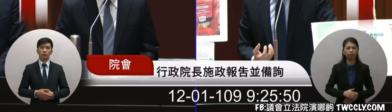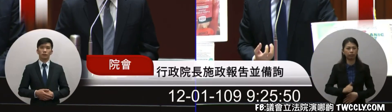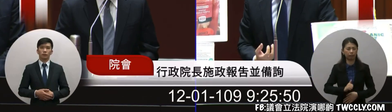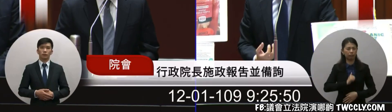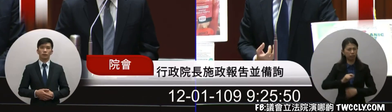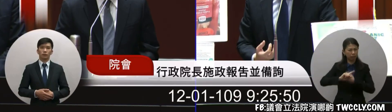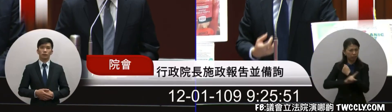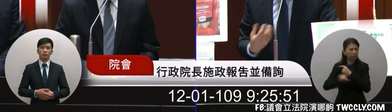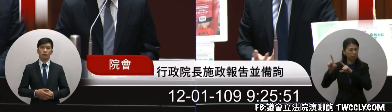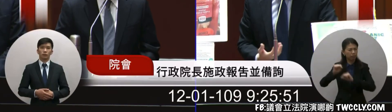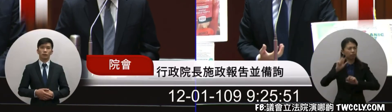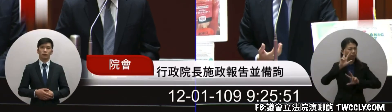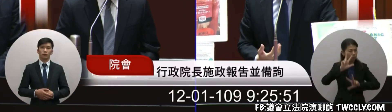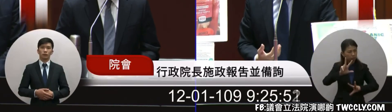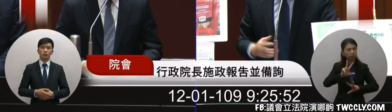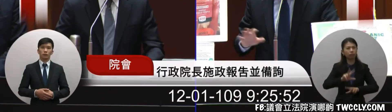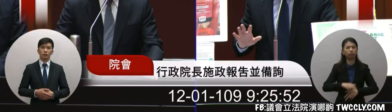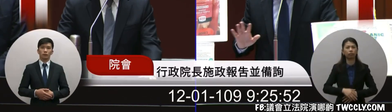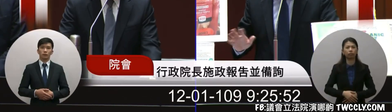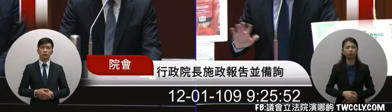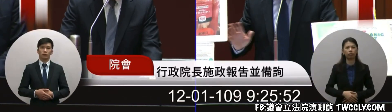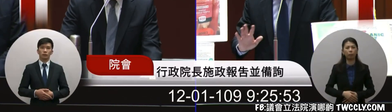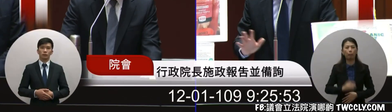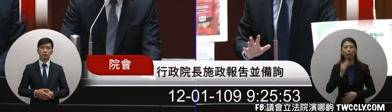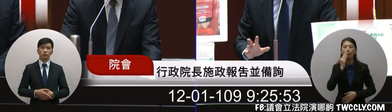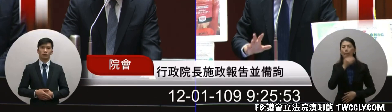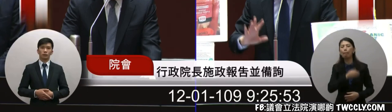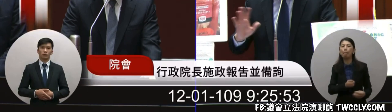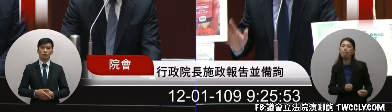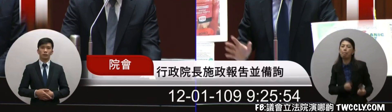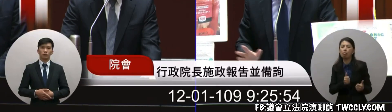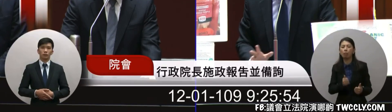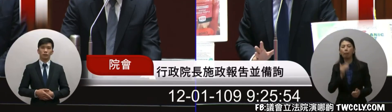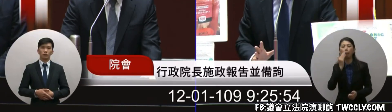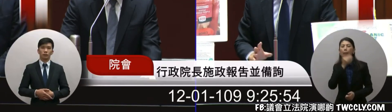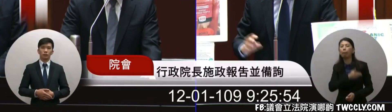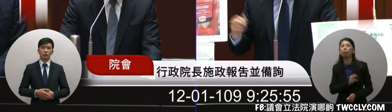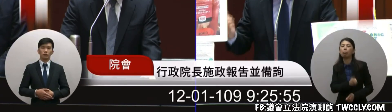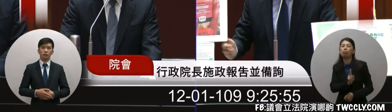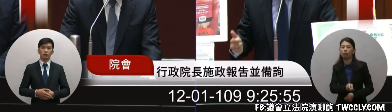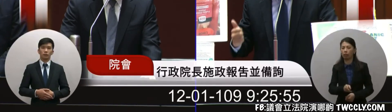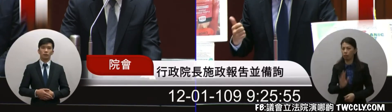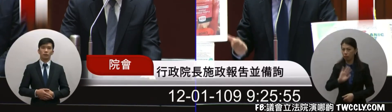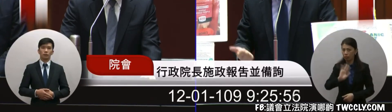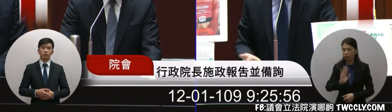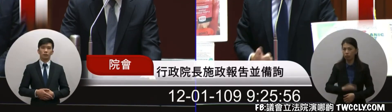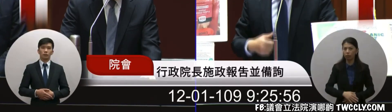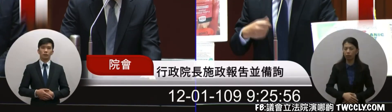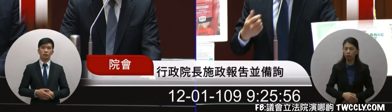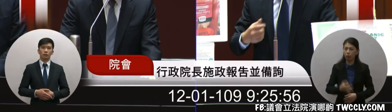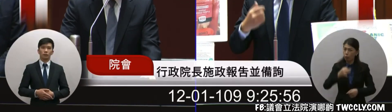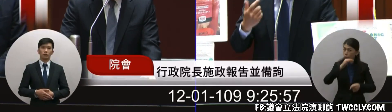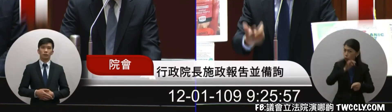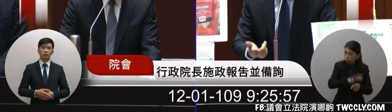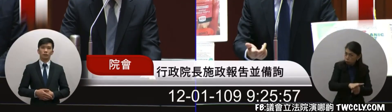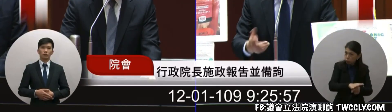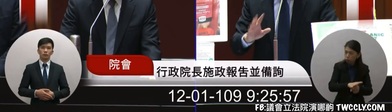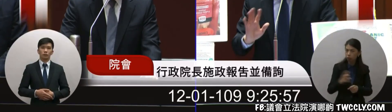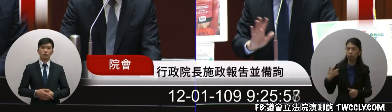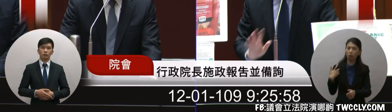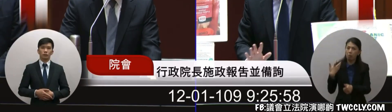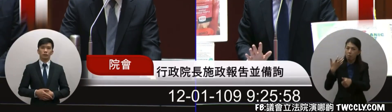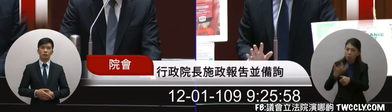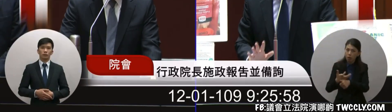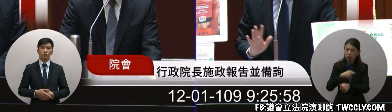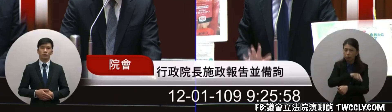依法行政，把这件事不是未来就是说可能我就是一个便宜行事，因为它到底是补助还是要是委托，这